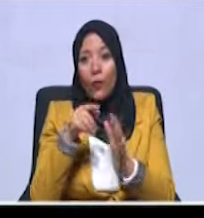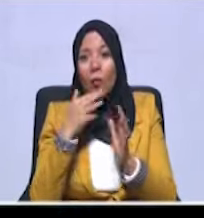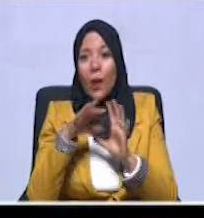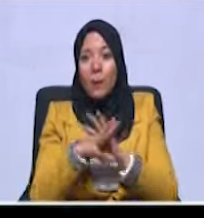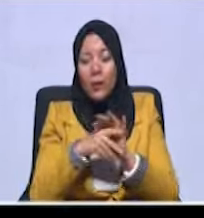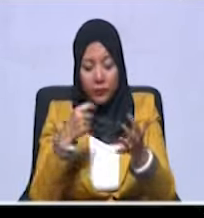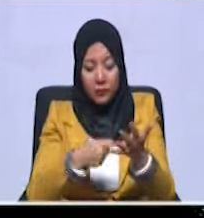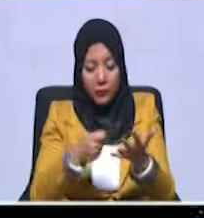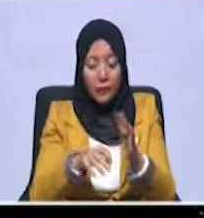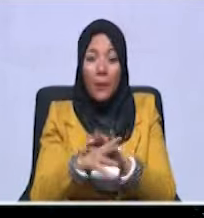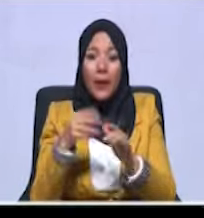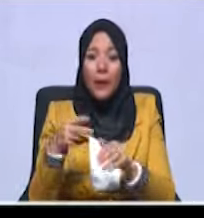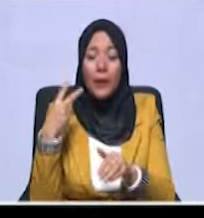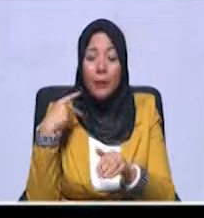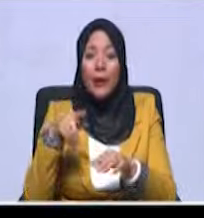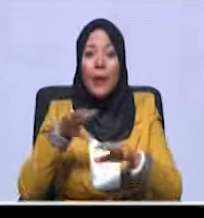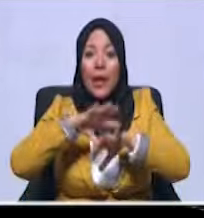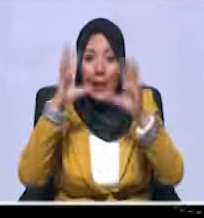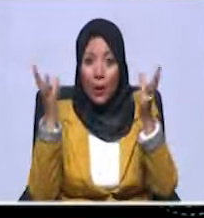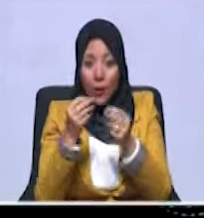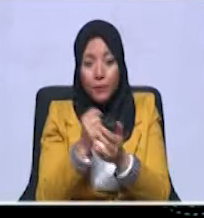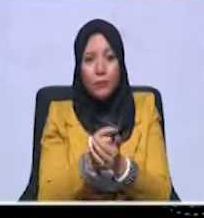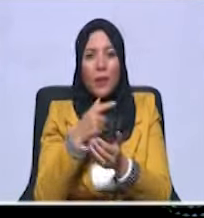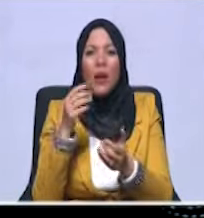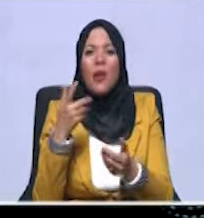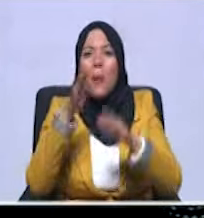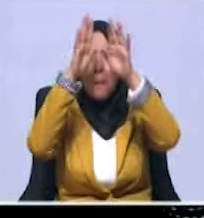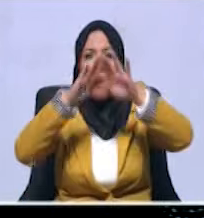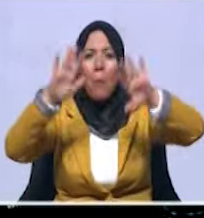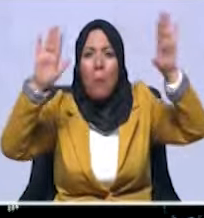تبع الدولة على مسرح الطفل،